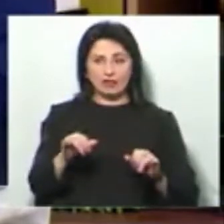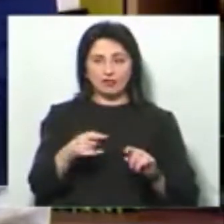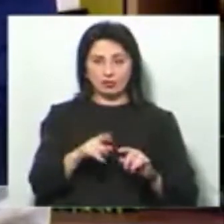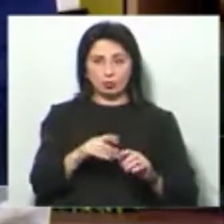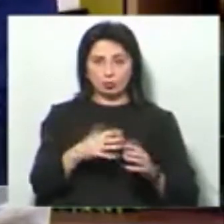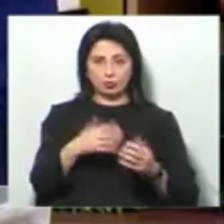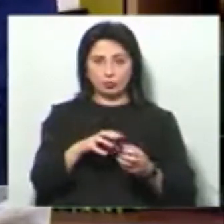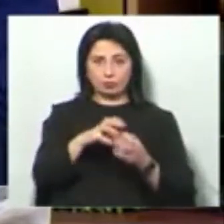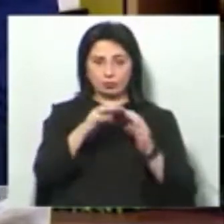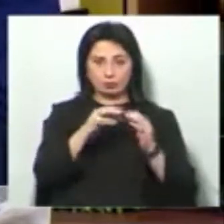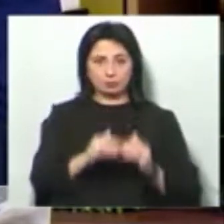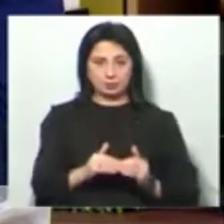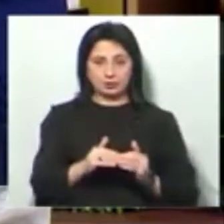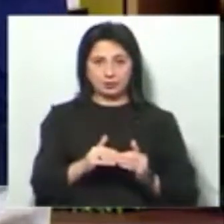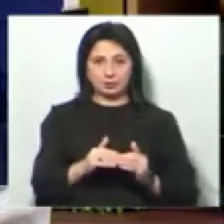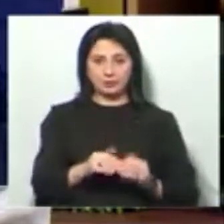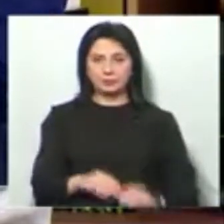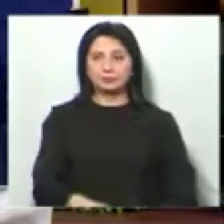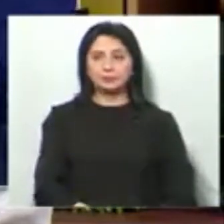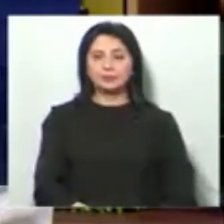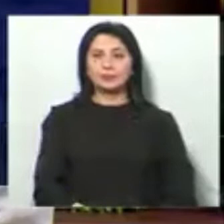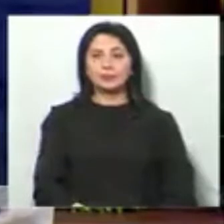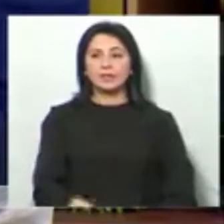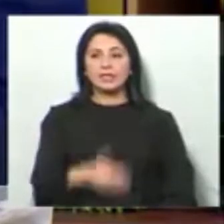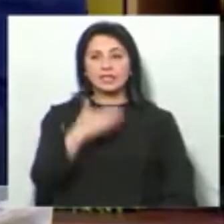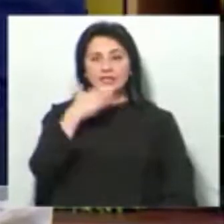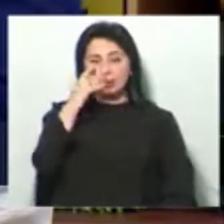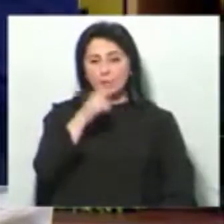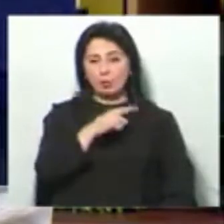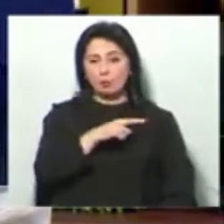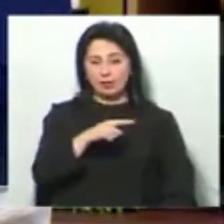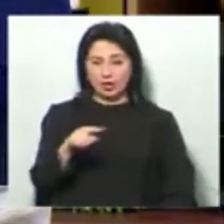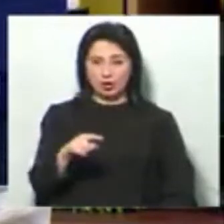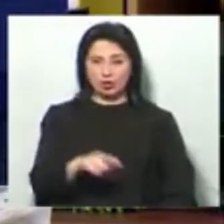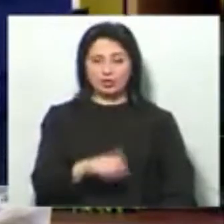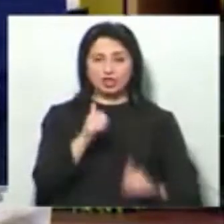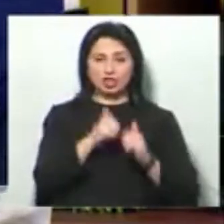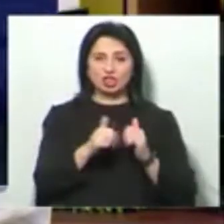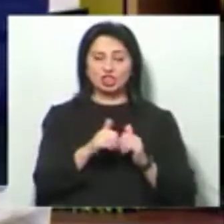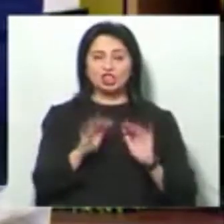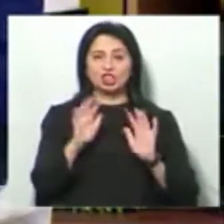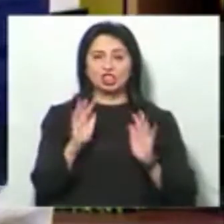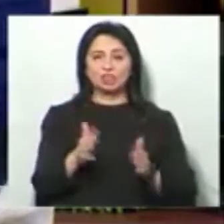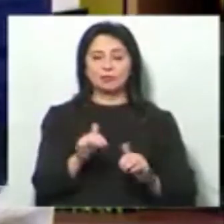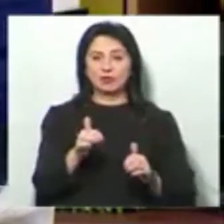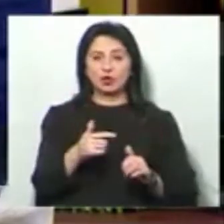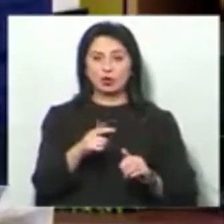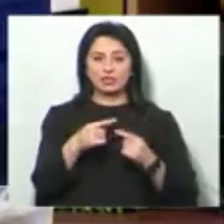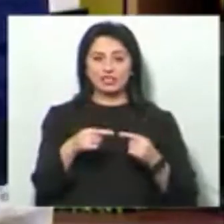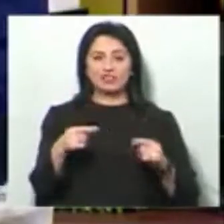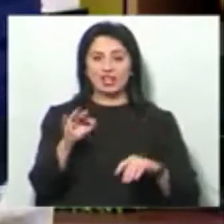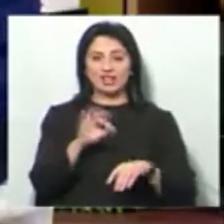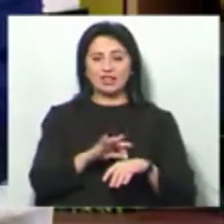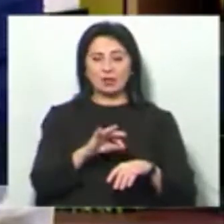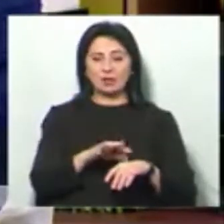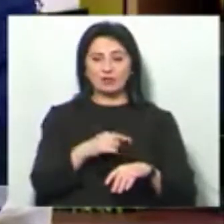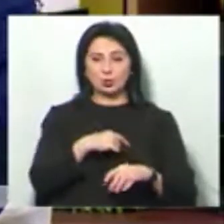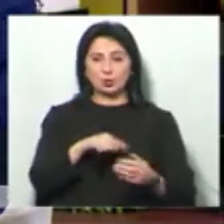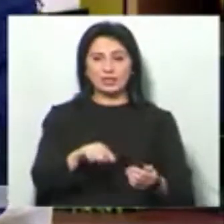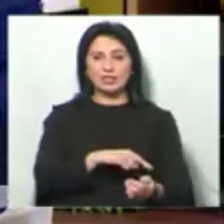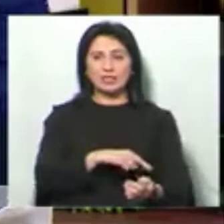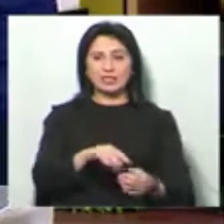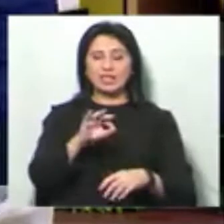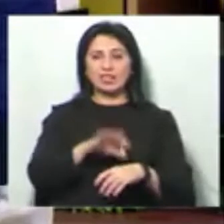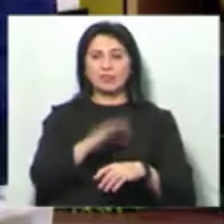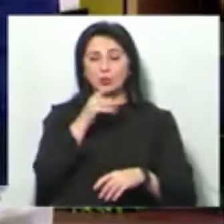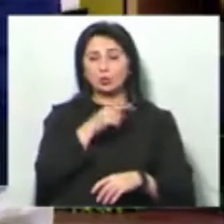nu tardez cu etite, să ne vom cuetra. Tom Sabhulis, perioada este, șirșim, tvașilor, gurtschada, schada, de bis, gusi, zahta, sistem, stau de